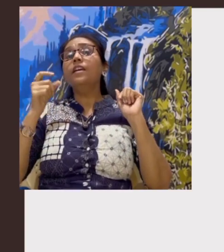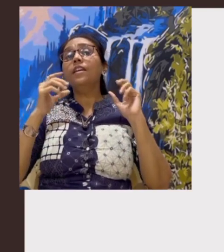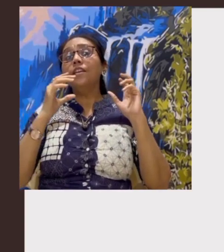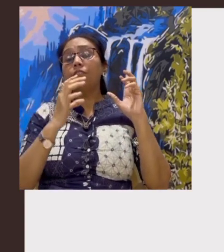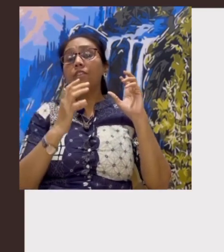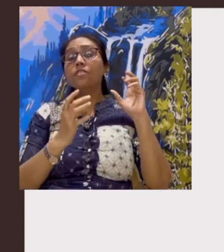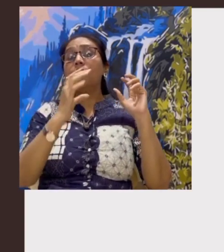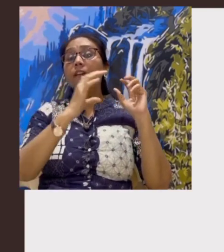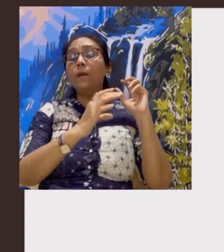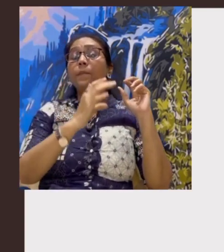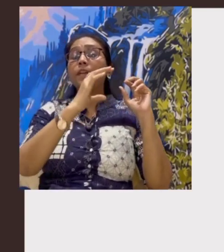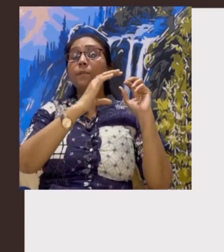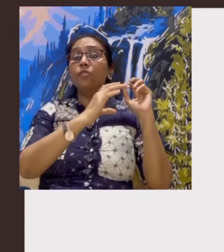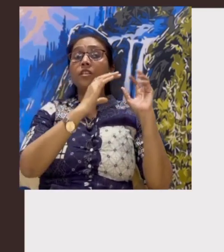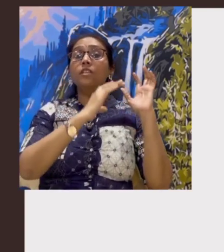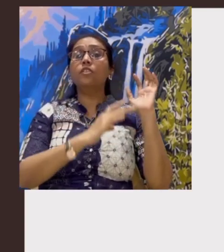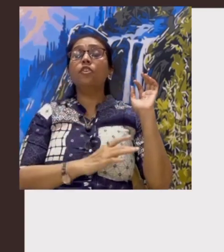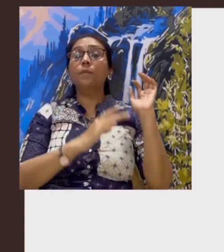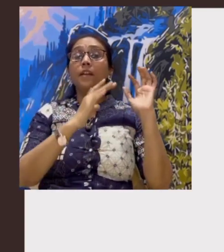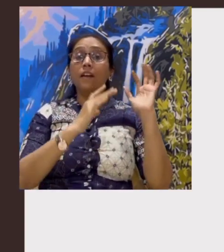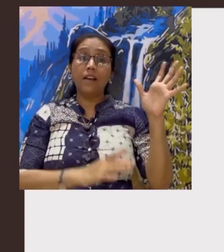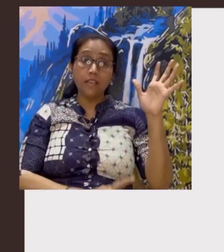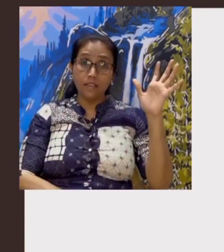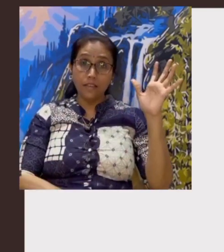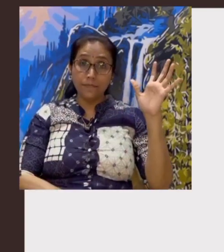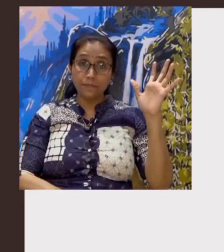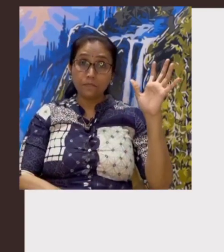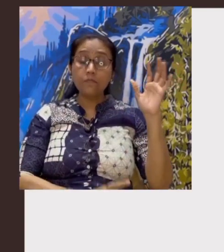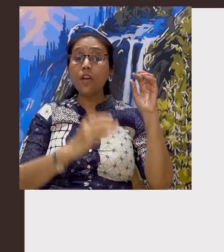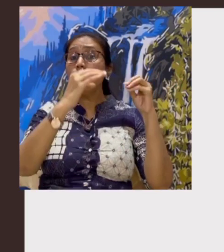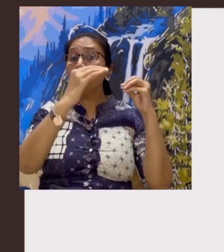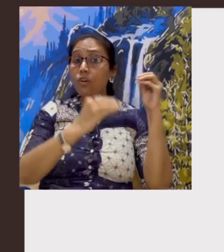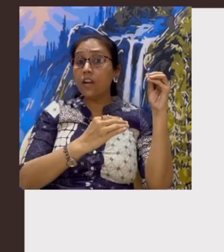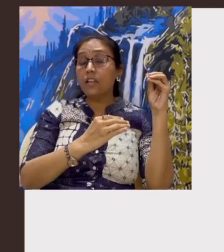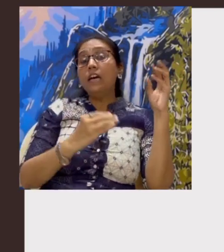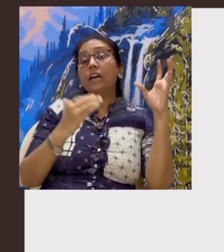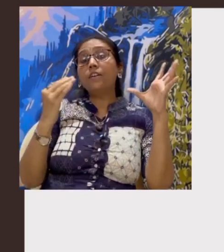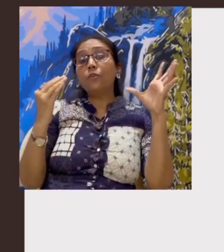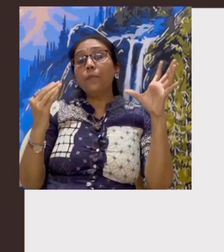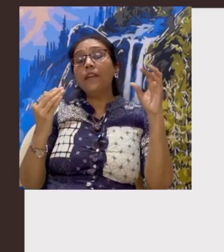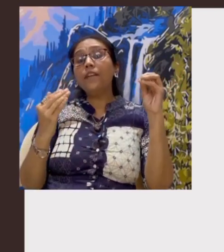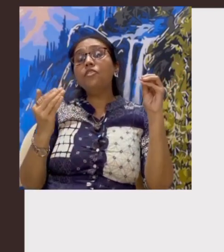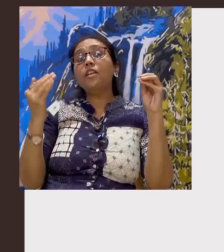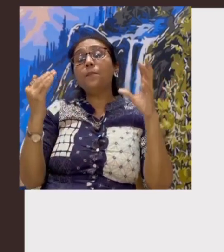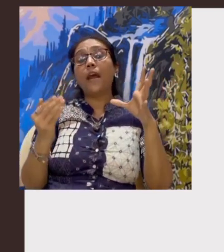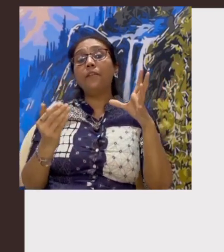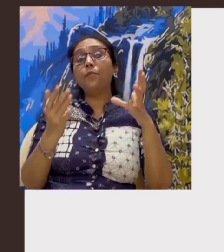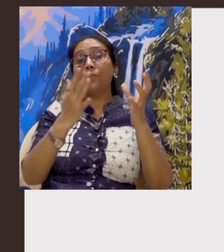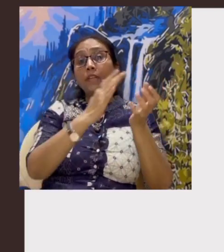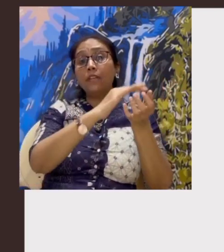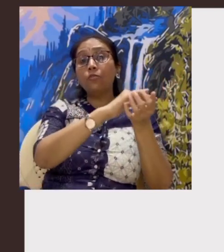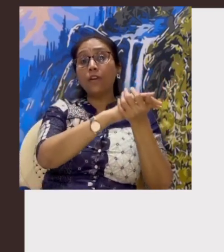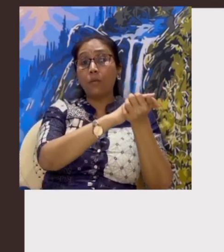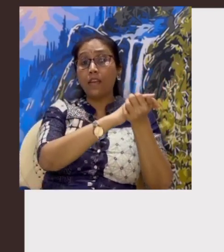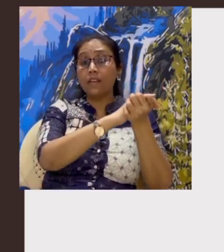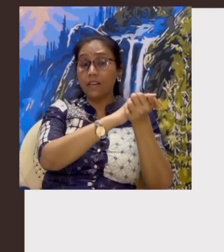कि इंफ्रास्ट्रक्चर डेवलपमेंट के प्रोजेक्ट अगर गवर्नमेंट करना चाहता है और उस दौरान अगर कोई भी इंडिविजुअल की प्राइवेट प्रॉपर्टी